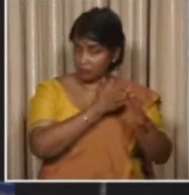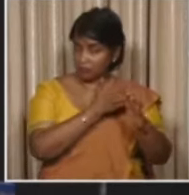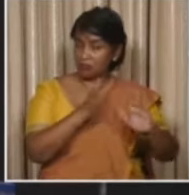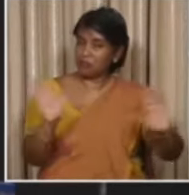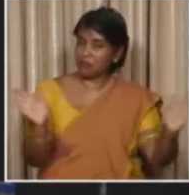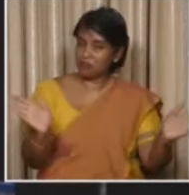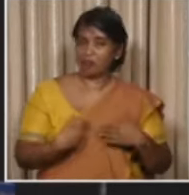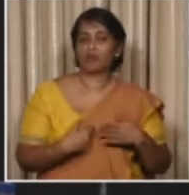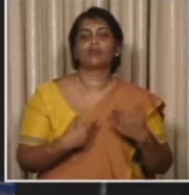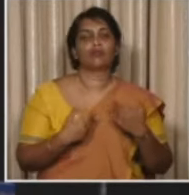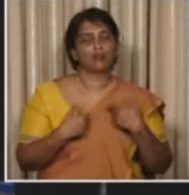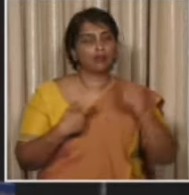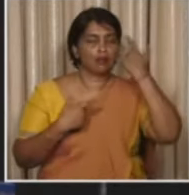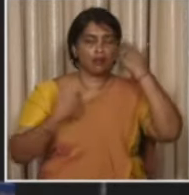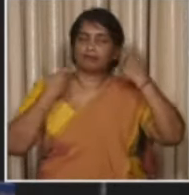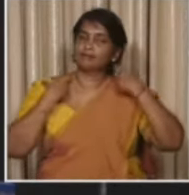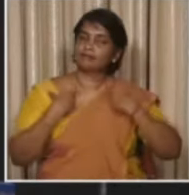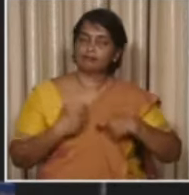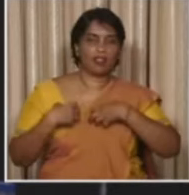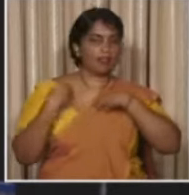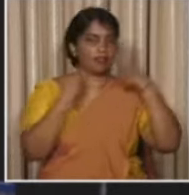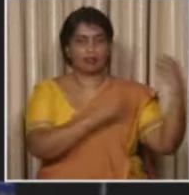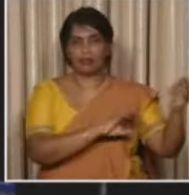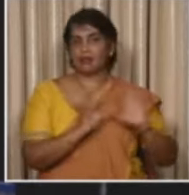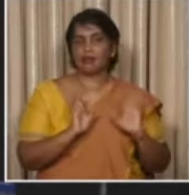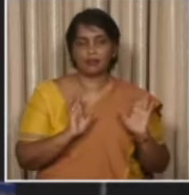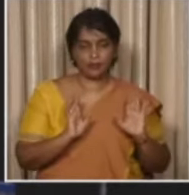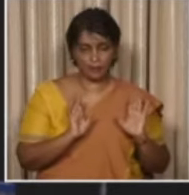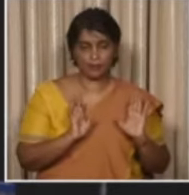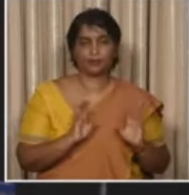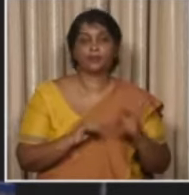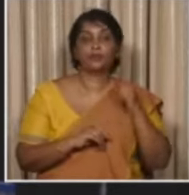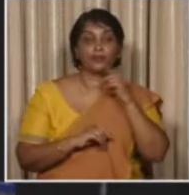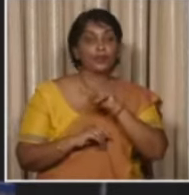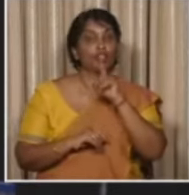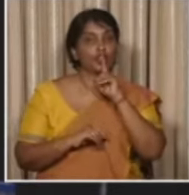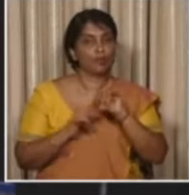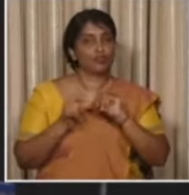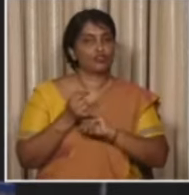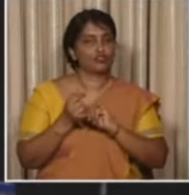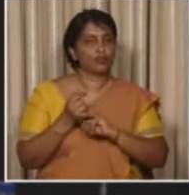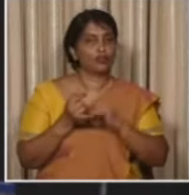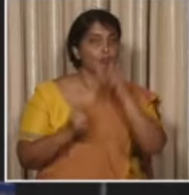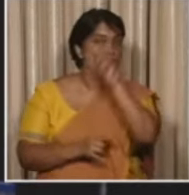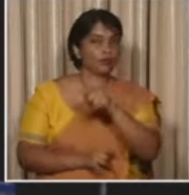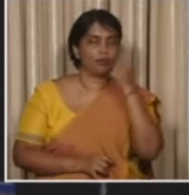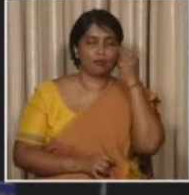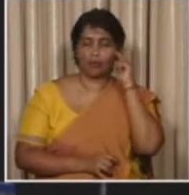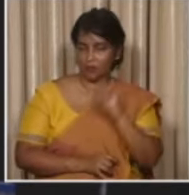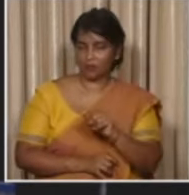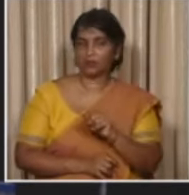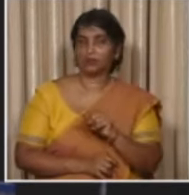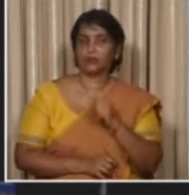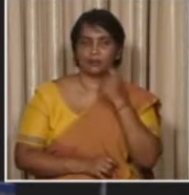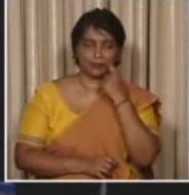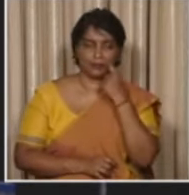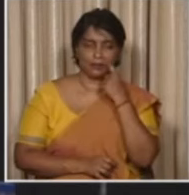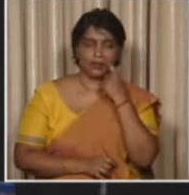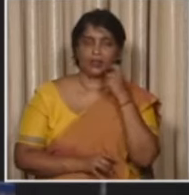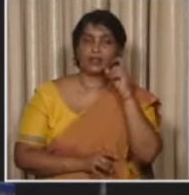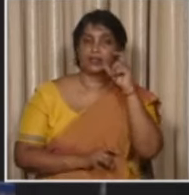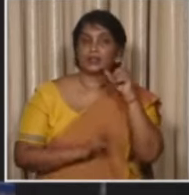තාක්කල් මේ කළු සහටකය ගලවන්නේ නැහැ කියලා. එතුමා තමයි කිව්වේ මේ සොනික් කියන පුද්ගලයා ගැන. එතකොට CID